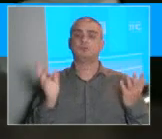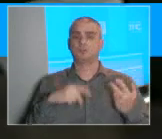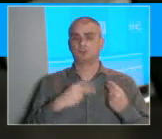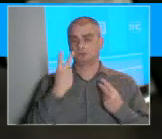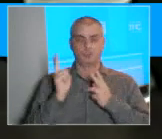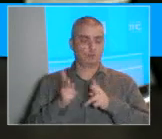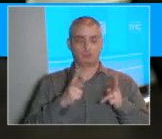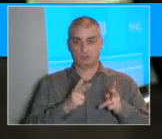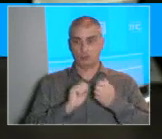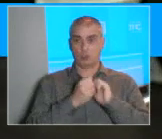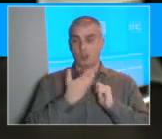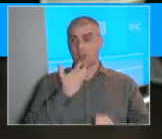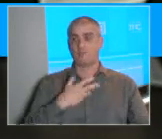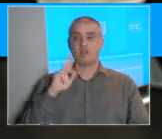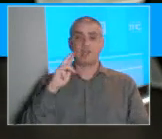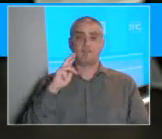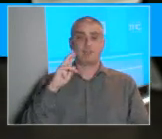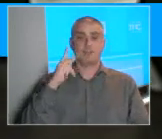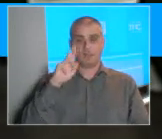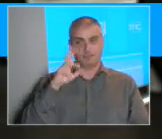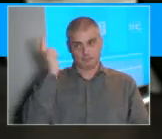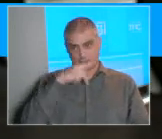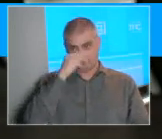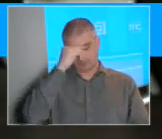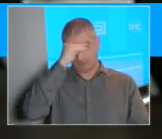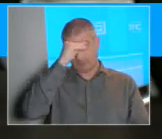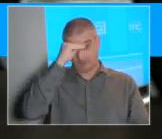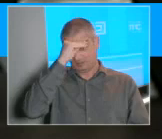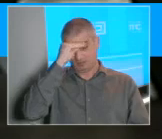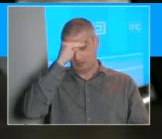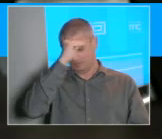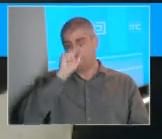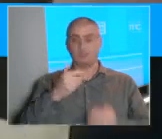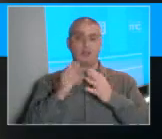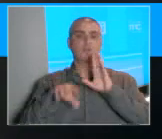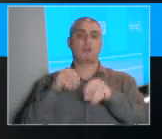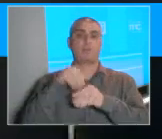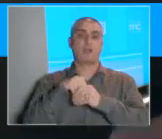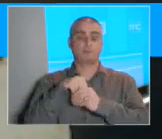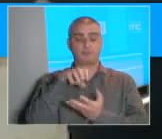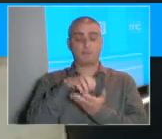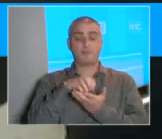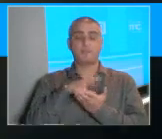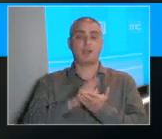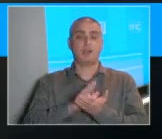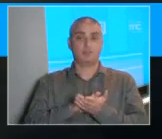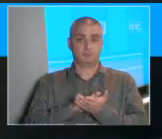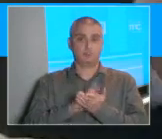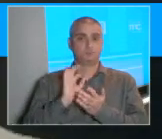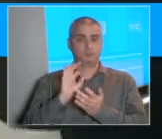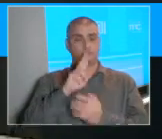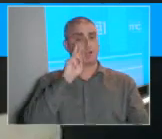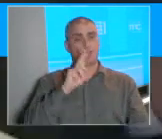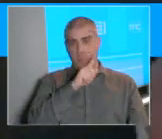שתי אפשרויות. או שהרב רפי פרץ יבין שהוא צריך לפתוח את הפריימריז במרכז, כדי